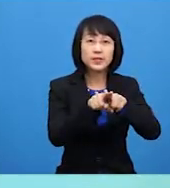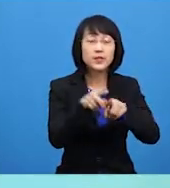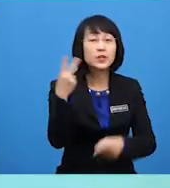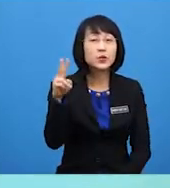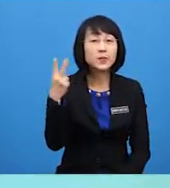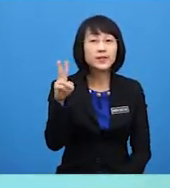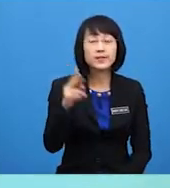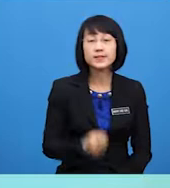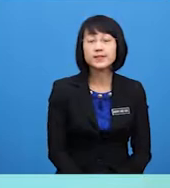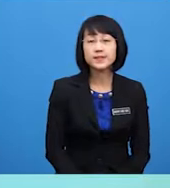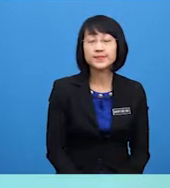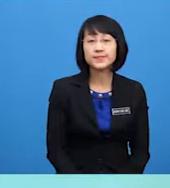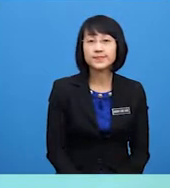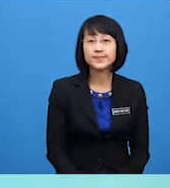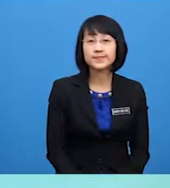4/3=12.